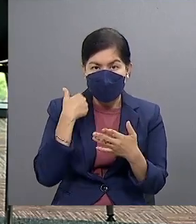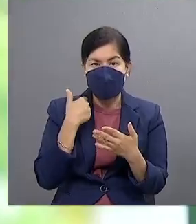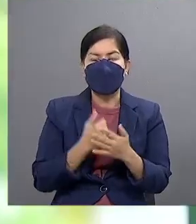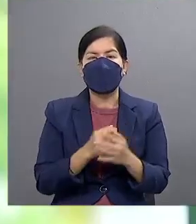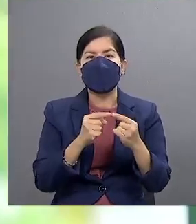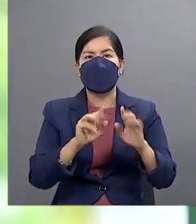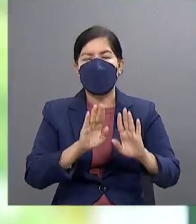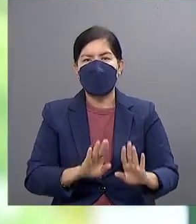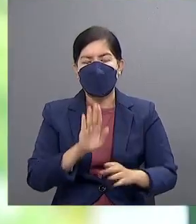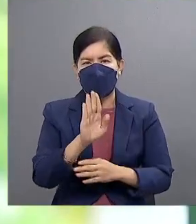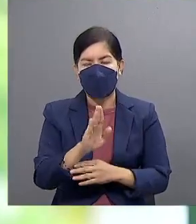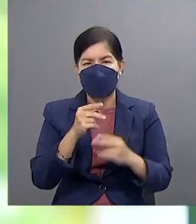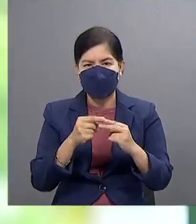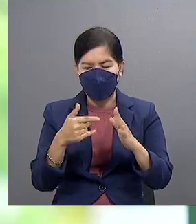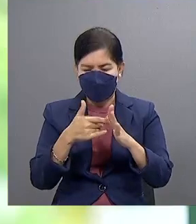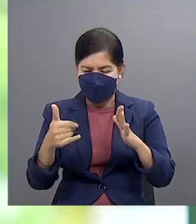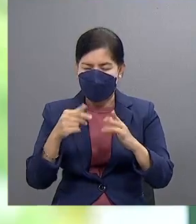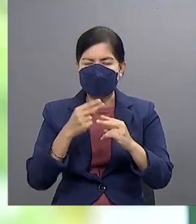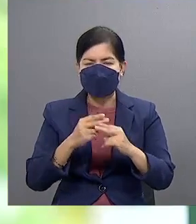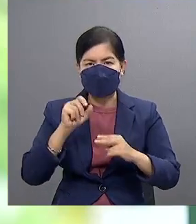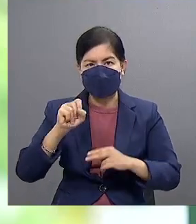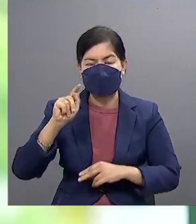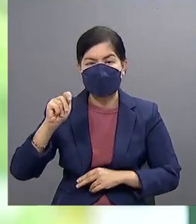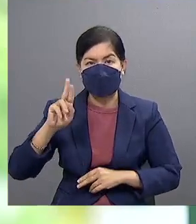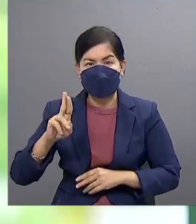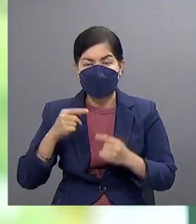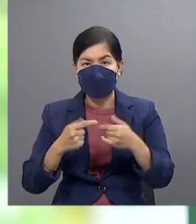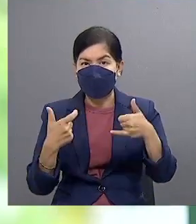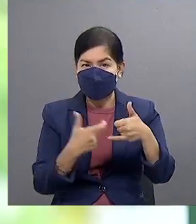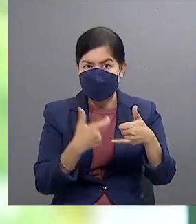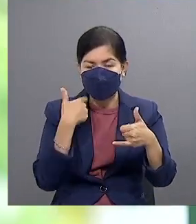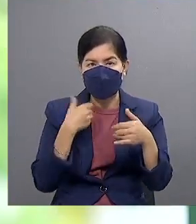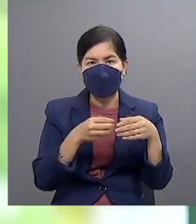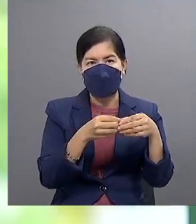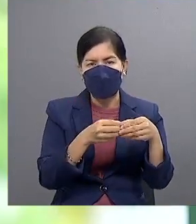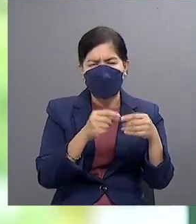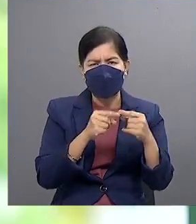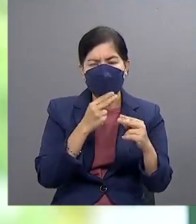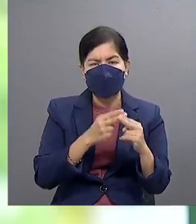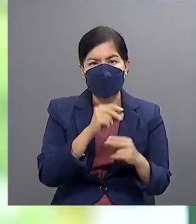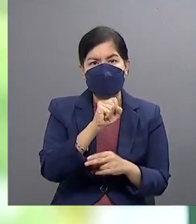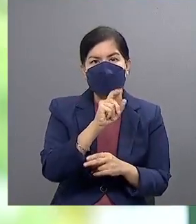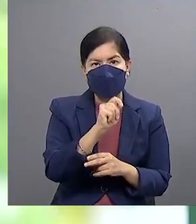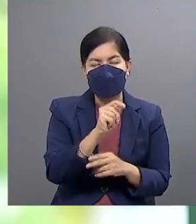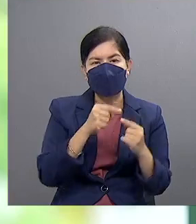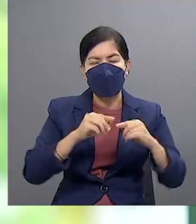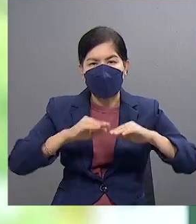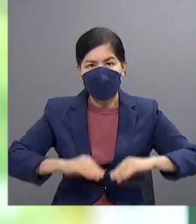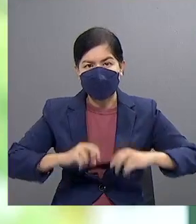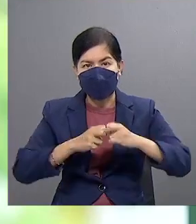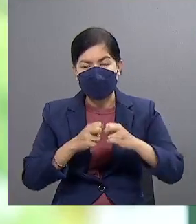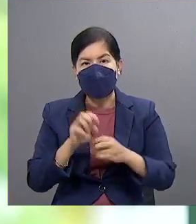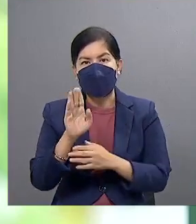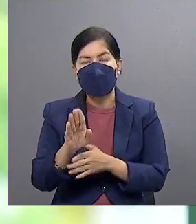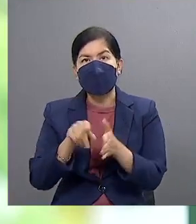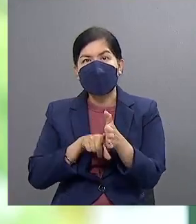ครับมีการใช้ฉีดสเตียรอยด์หรือว่าการใช้ยาพวกกลุ่มสเตียรอยด์เนี่ยในการลดอาการของโควิด-19 เพราะฉะนั้นการใช้สเตียรอยด์ถ้